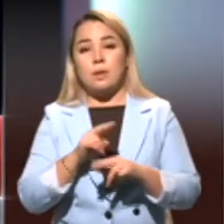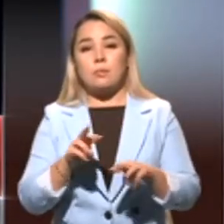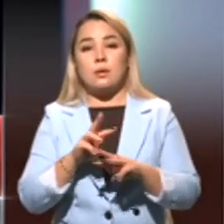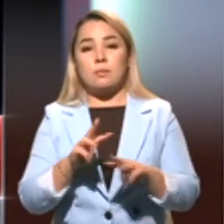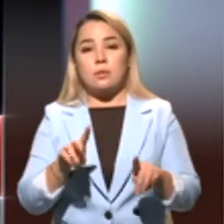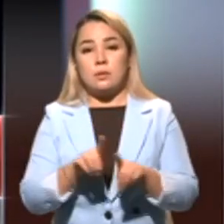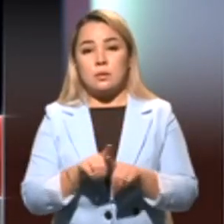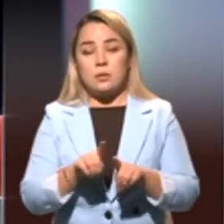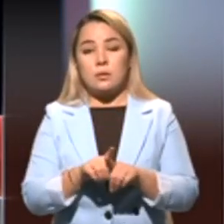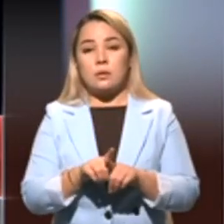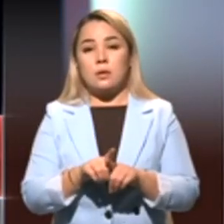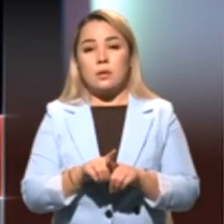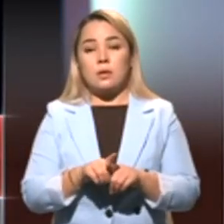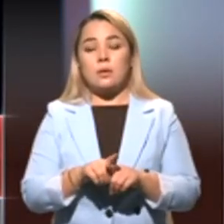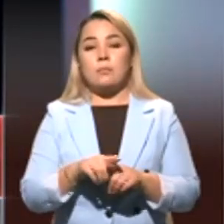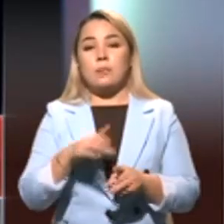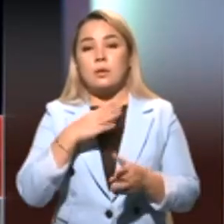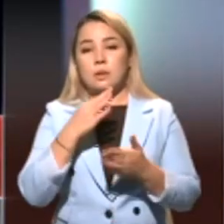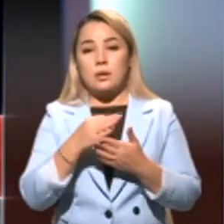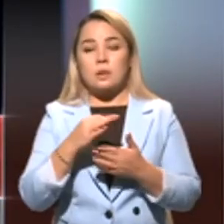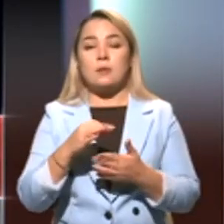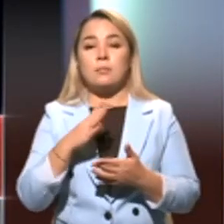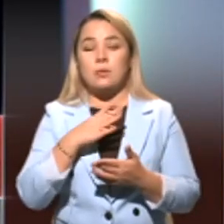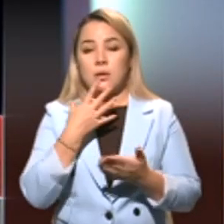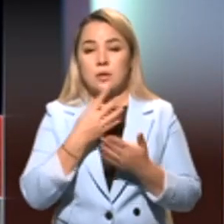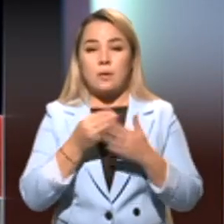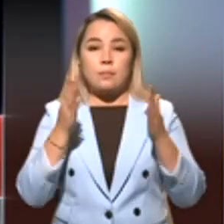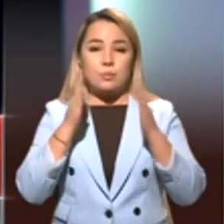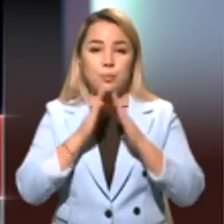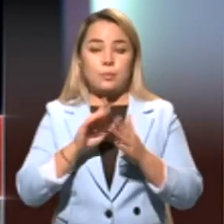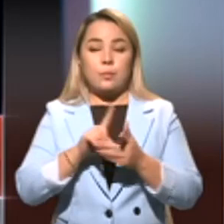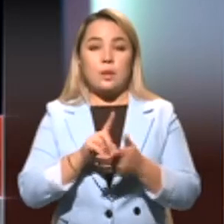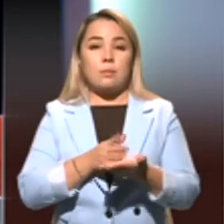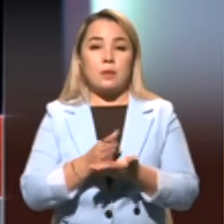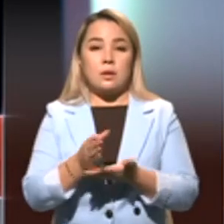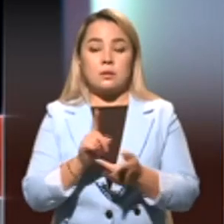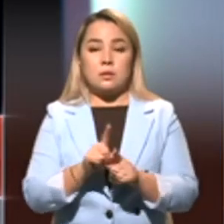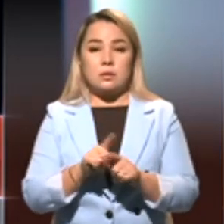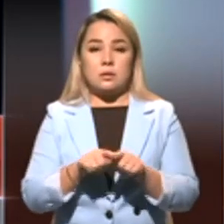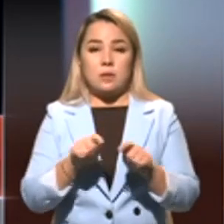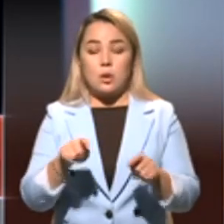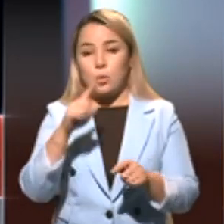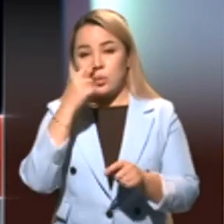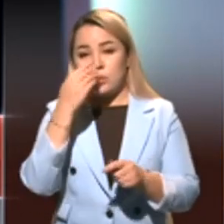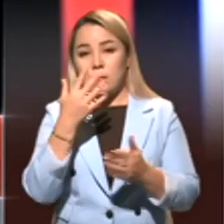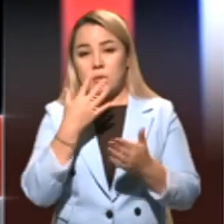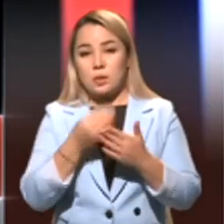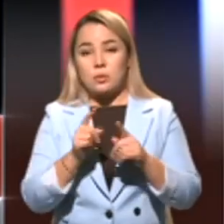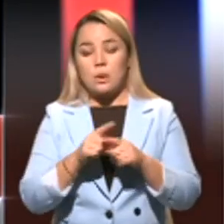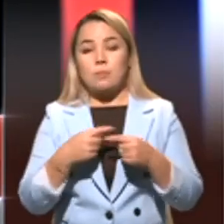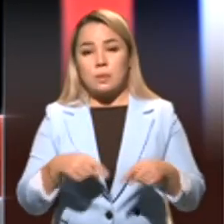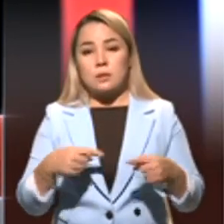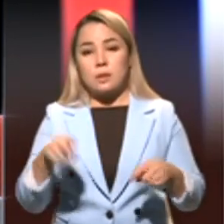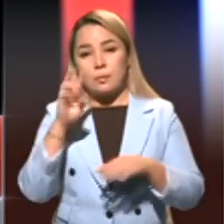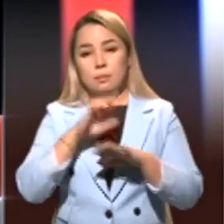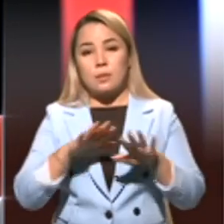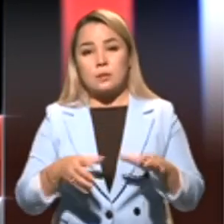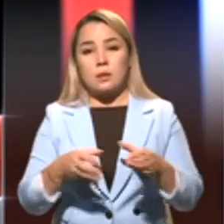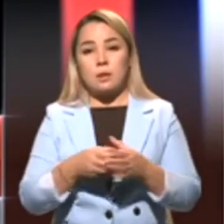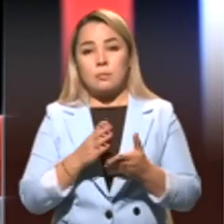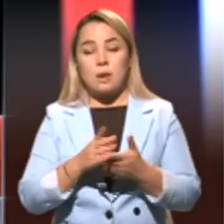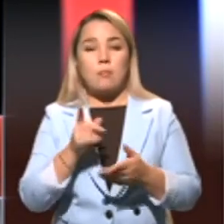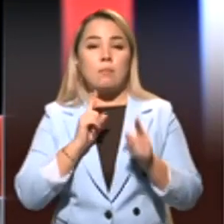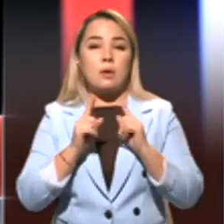премьер-министр жаңағы сүннеттік исламдық сүннеттік бағыттан. Ал енді Үндістанда. Басқа да мемлекетте бар.